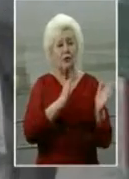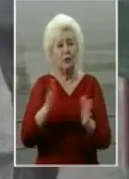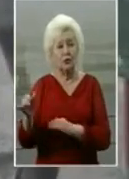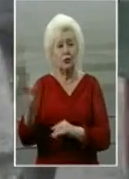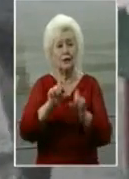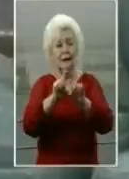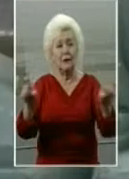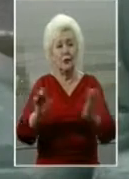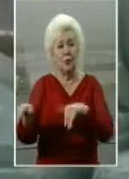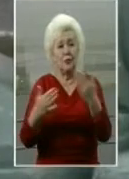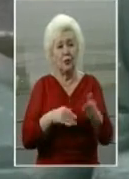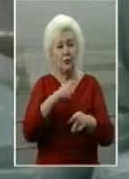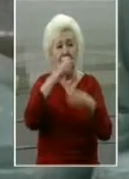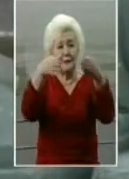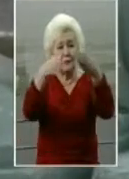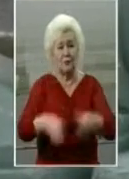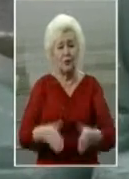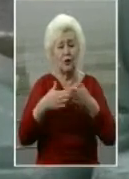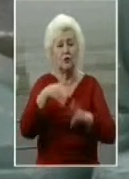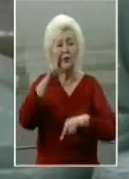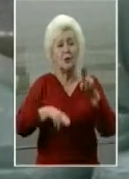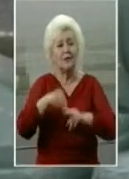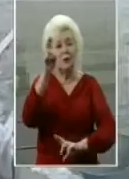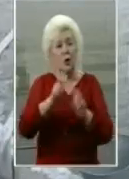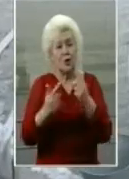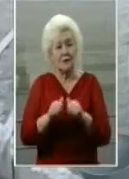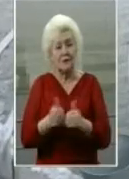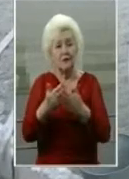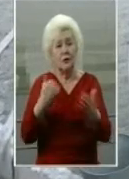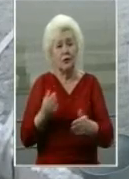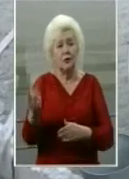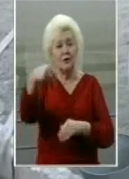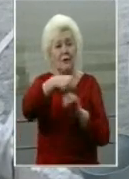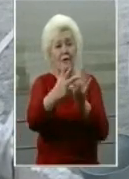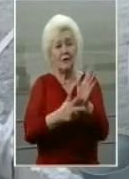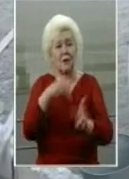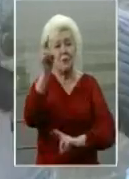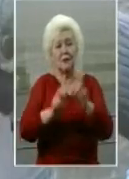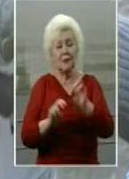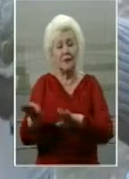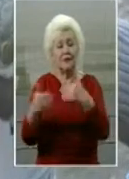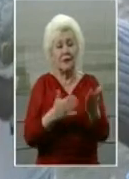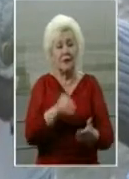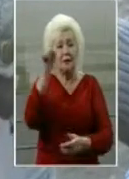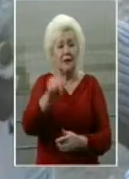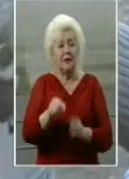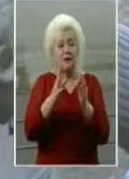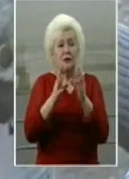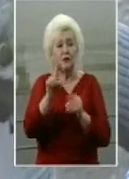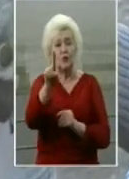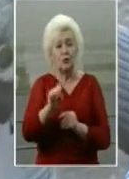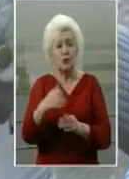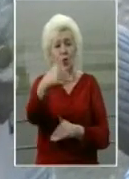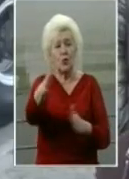в ліцеї подається від свердловини суднобудівного заводу. До 2018-го підприємство надавало 1100 кубів